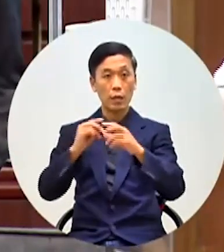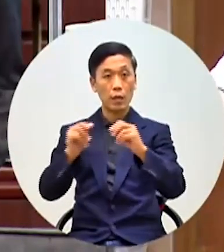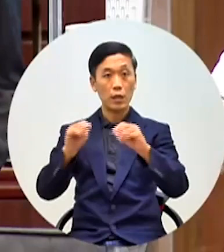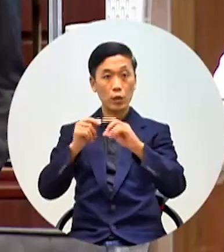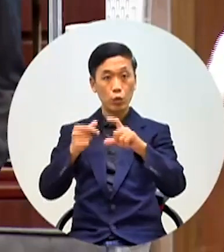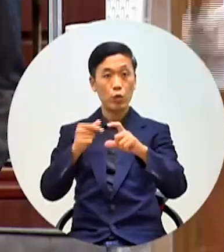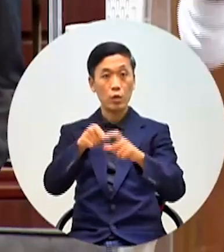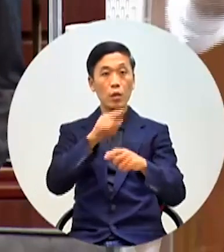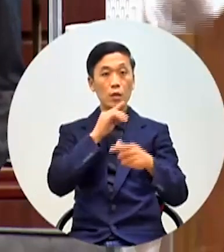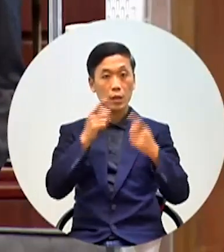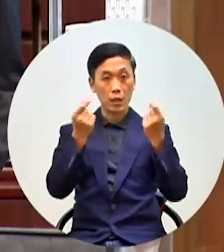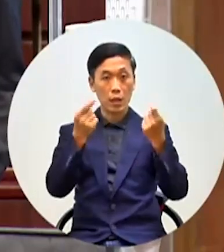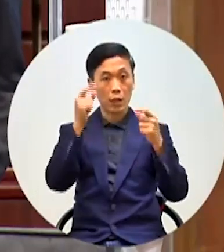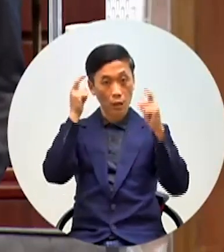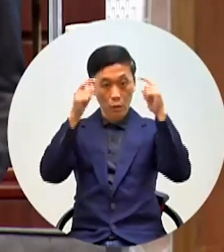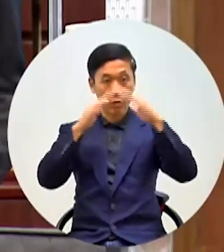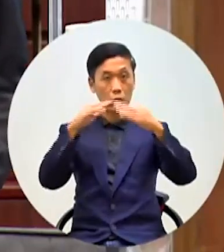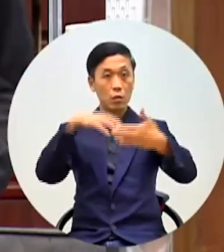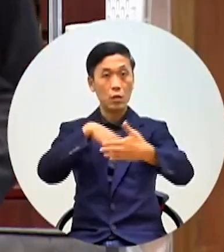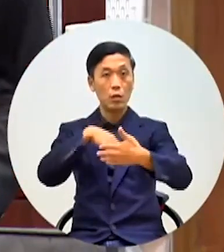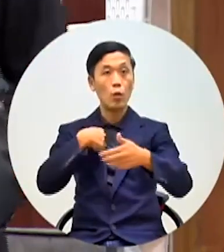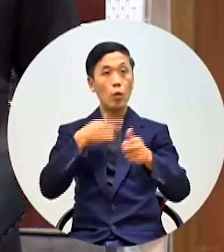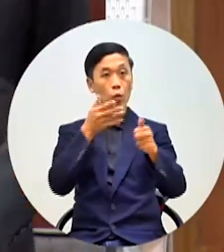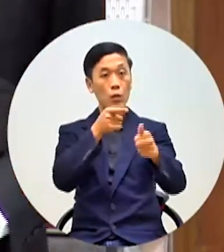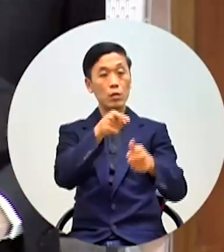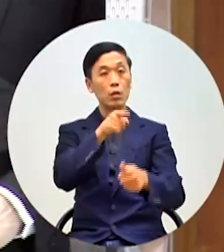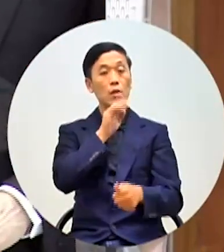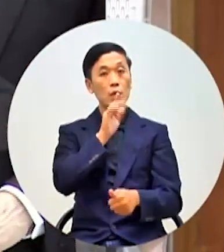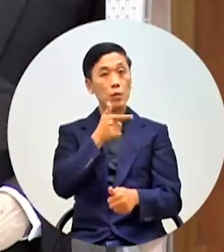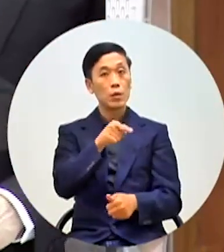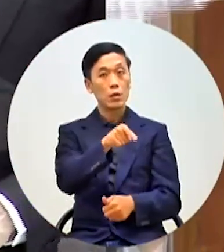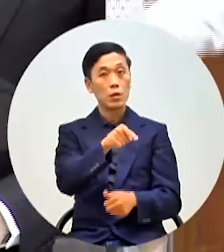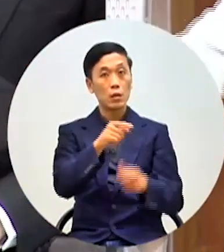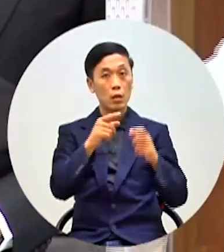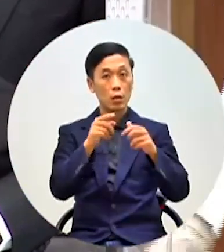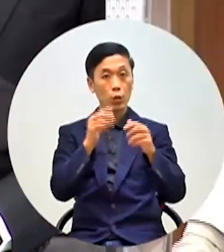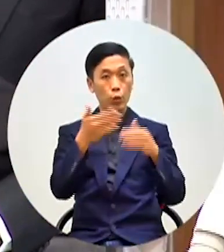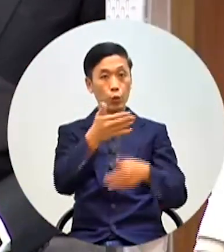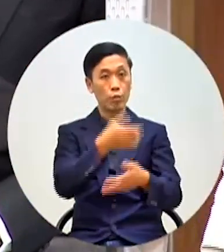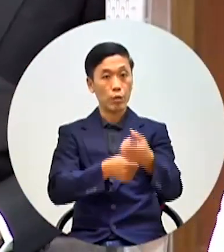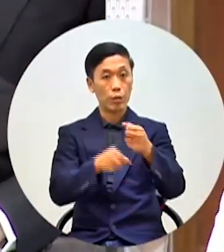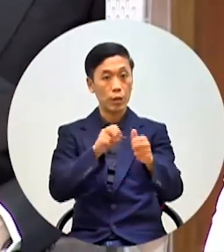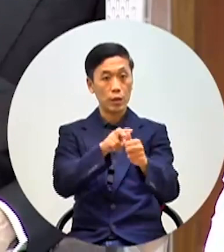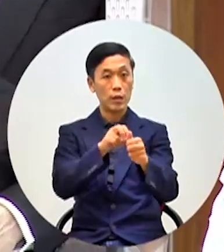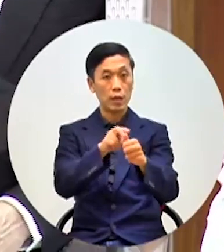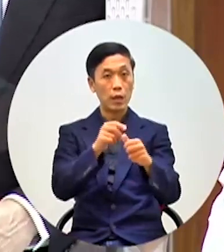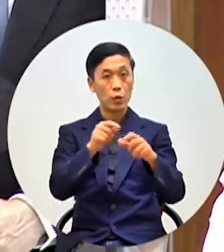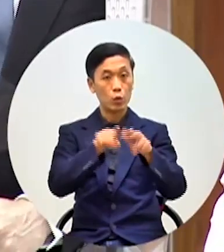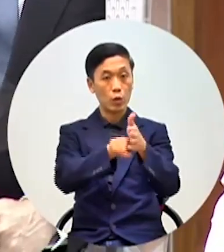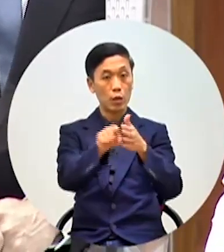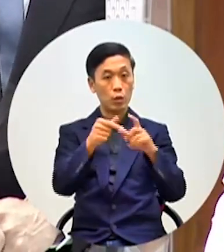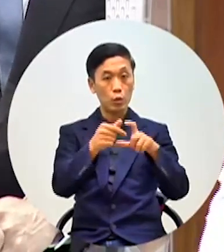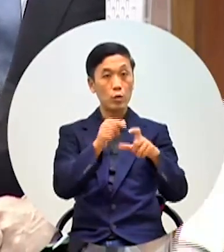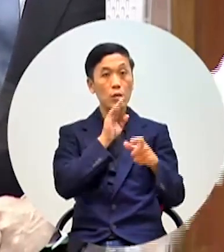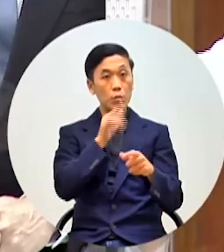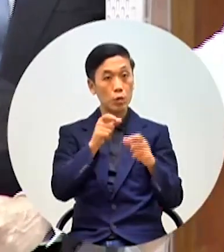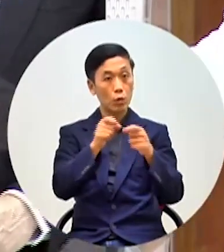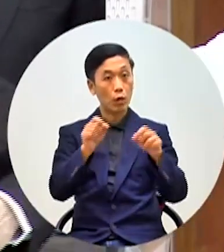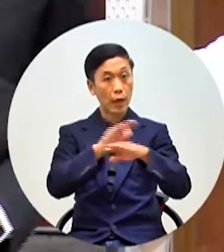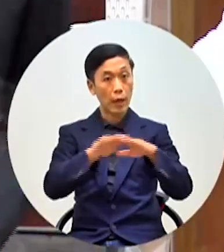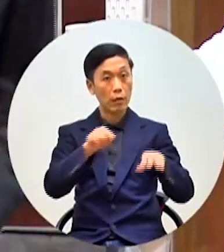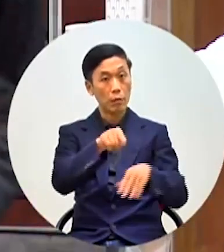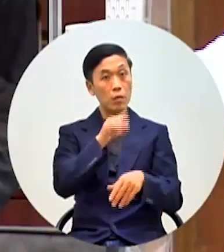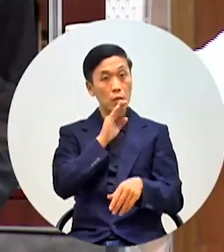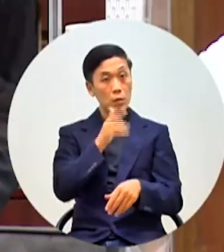围内底嘛？ 任性这个。 因为我在问一下，这是不是安的养殖专区嘛？永安是不是养殖专区嘛？